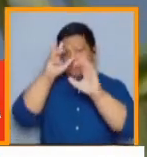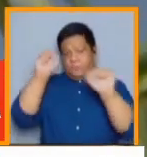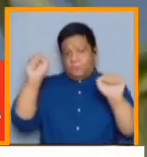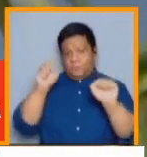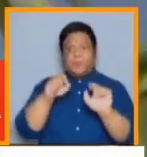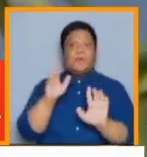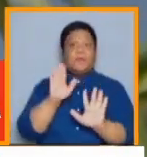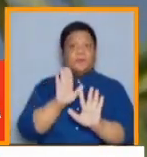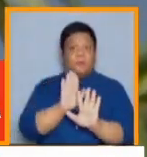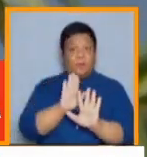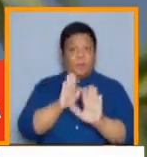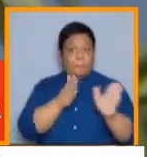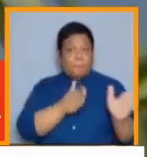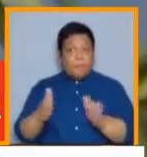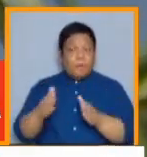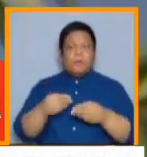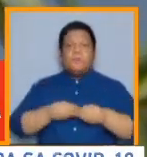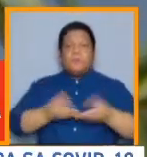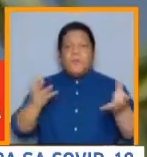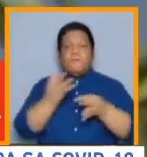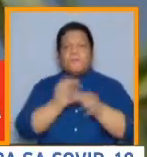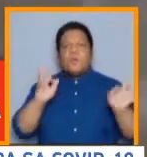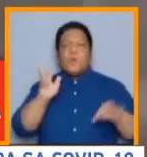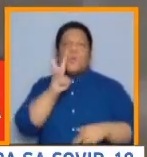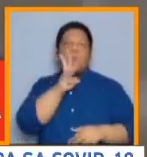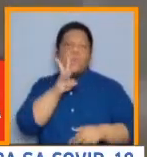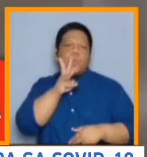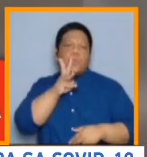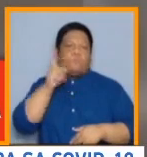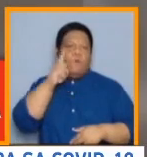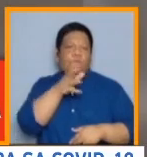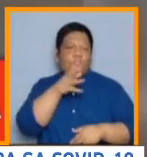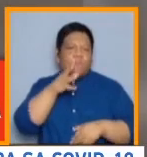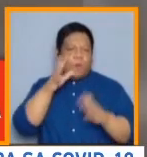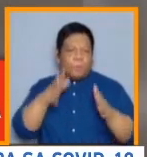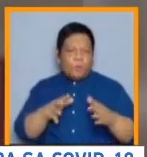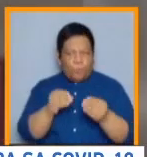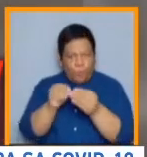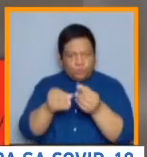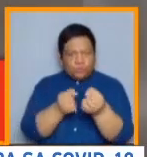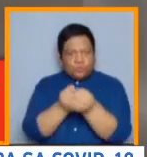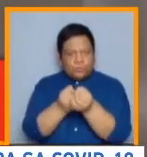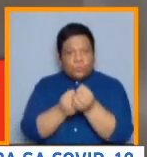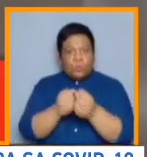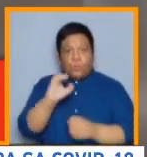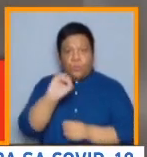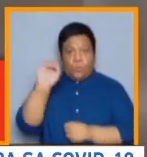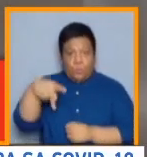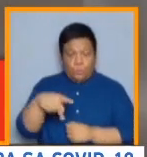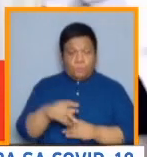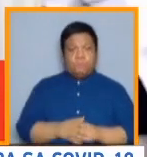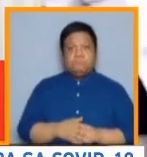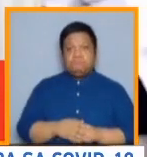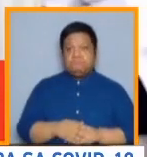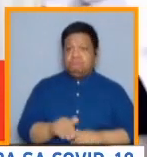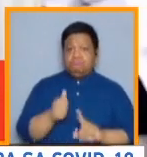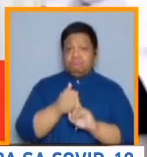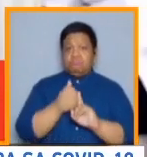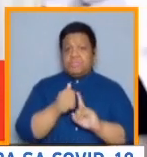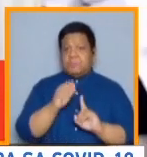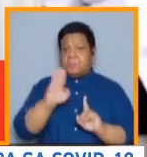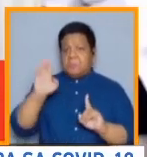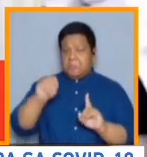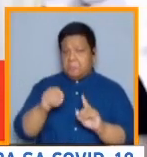at pagpapalakas ng mga kooperatiba. Hindi rin daw siya pabor na gawing prioridad ang importasyon para mapababa